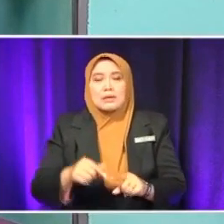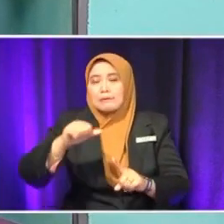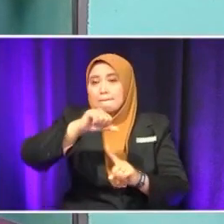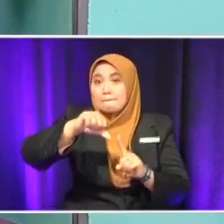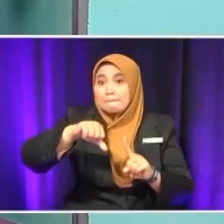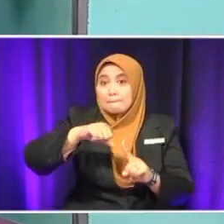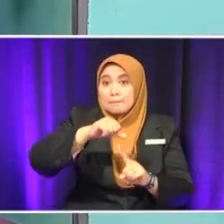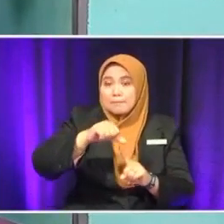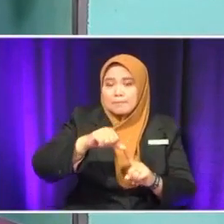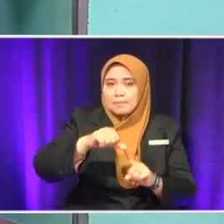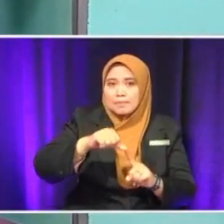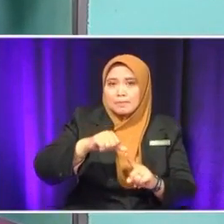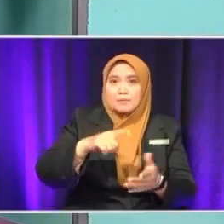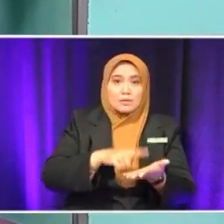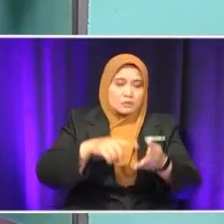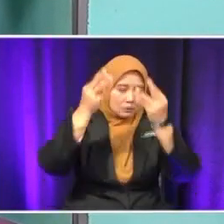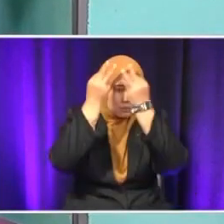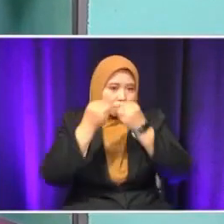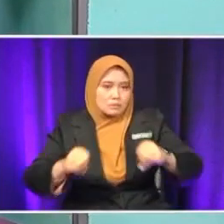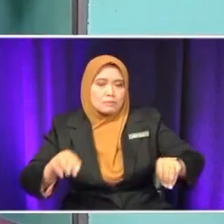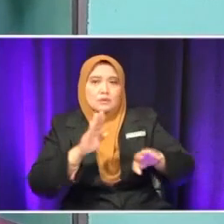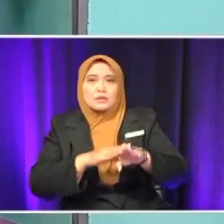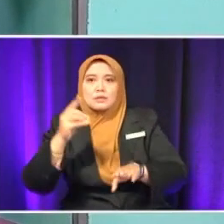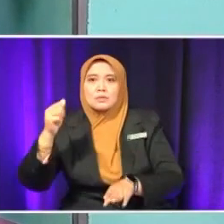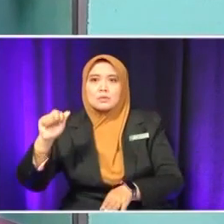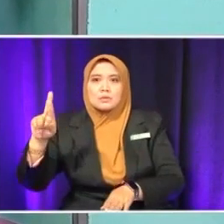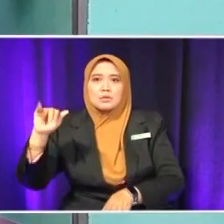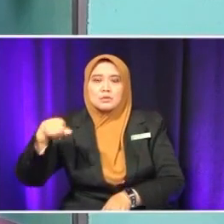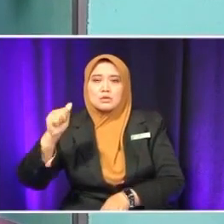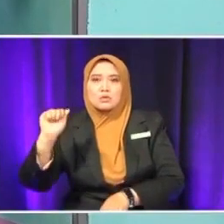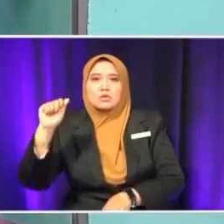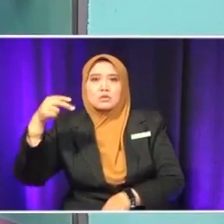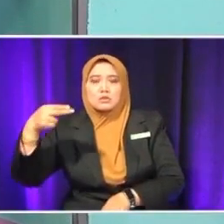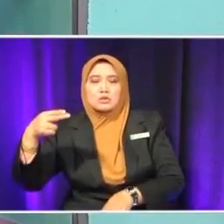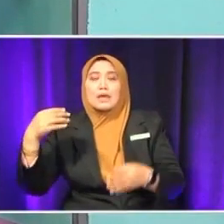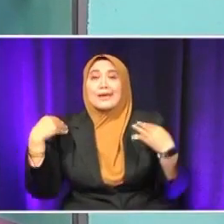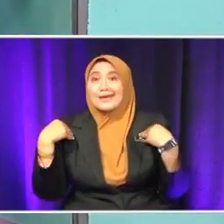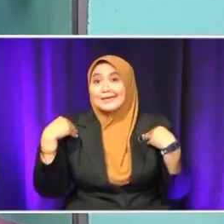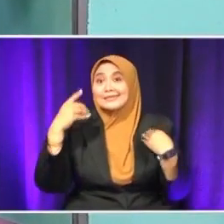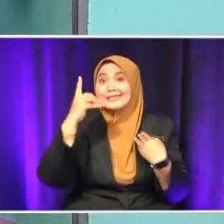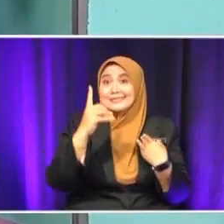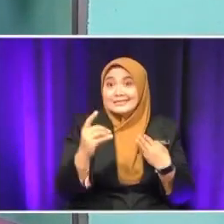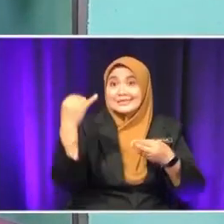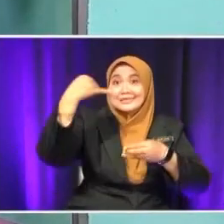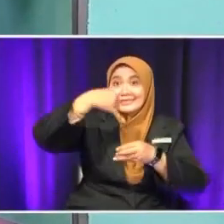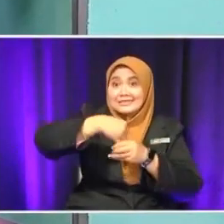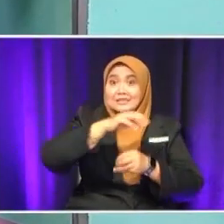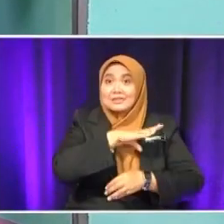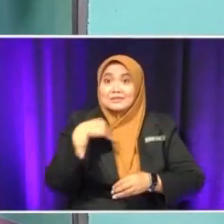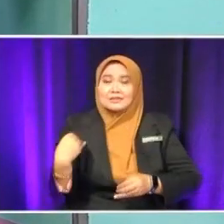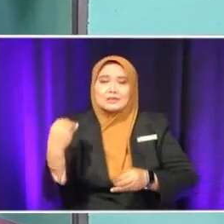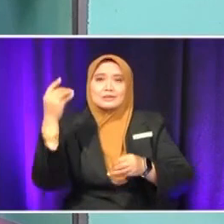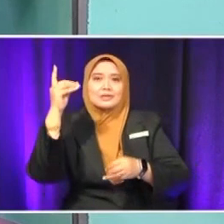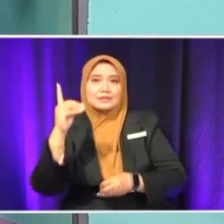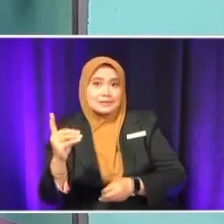pada maklumat yang diberikan, pada darjah, ada menunjukkan D in, D out, atau dalam bahasa Melayunya, darjah